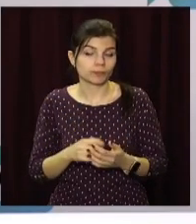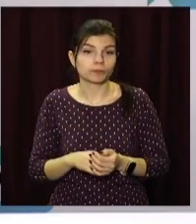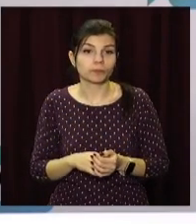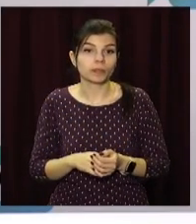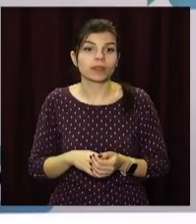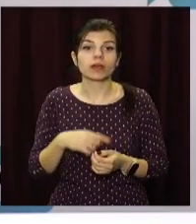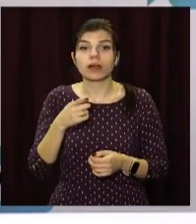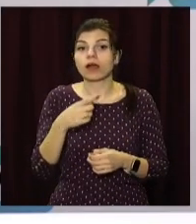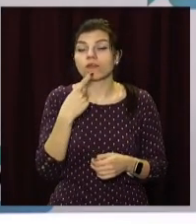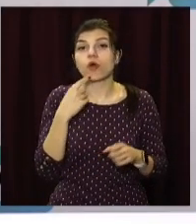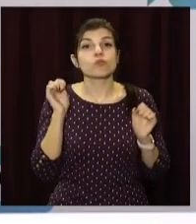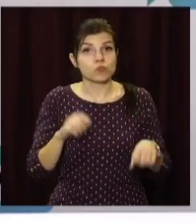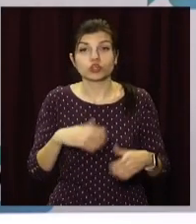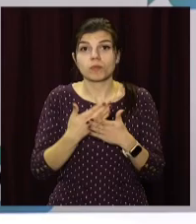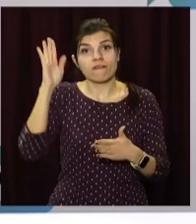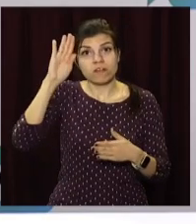Закалювання може бути як водою.